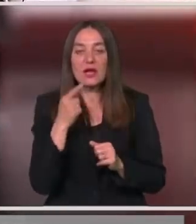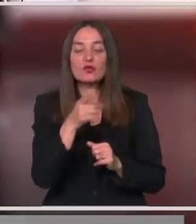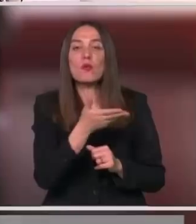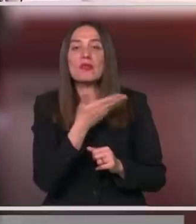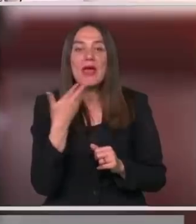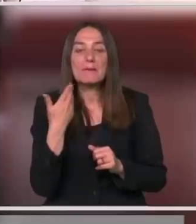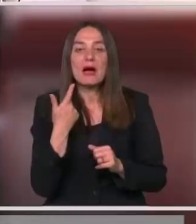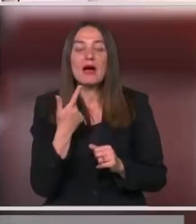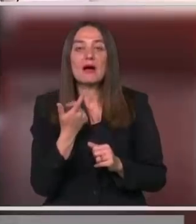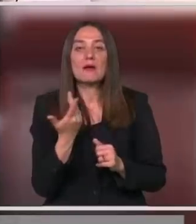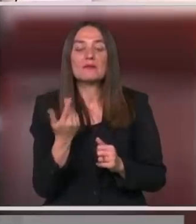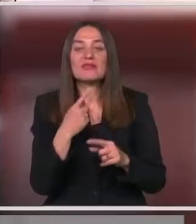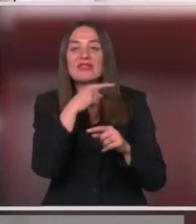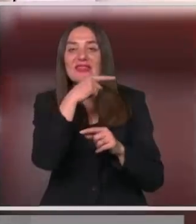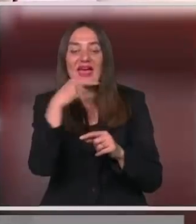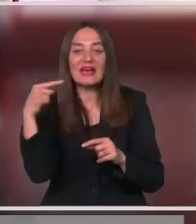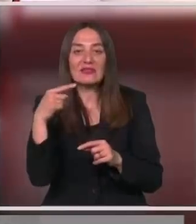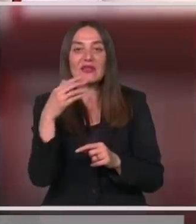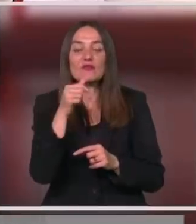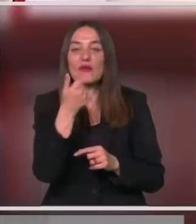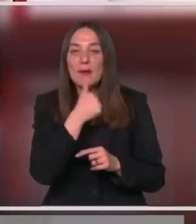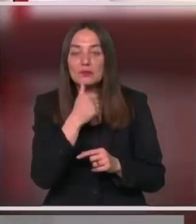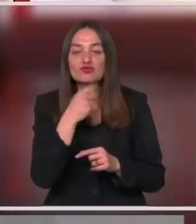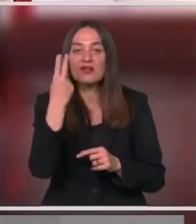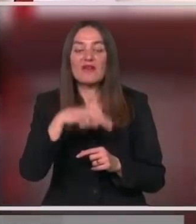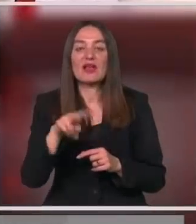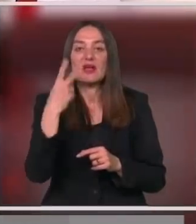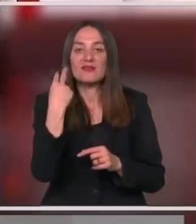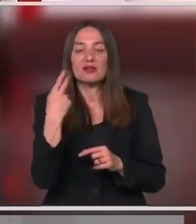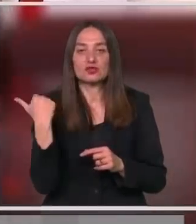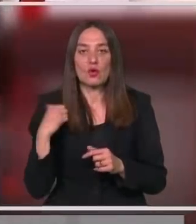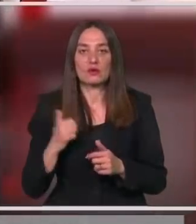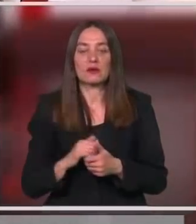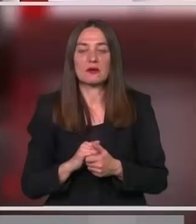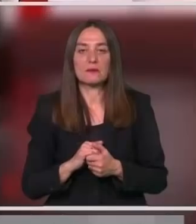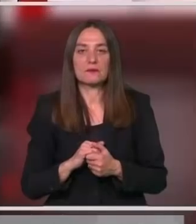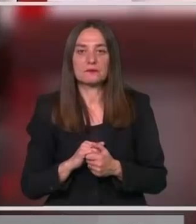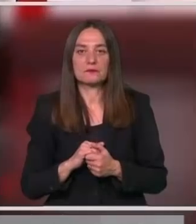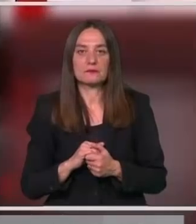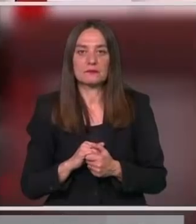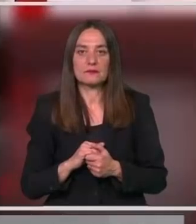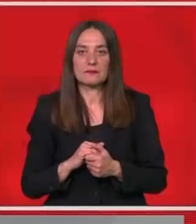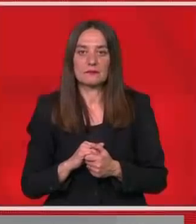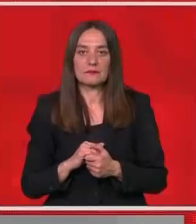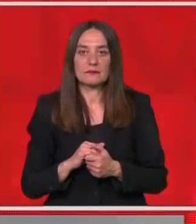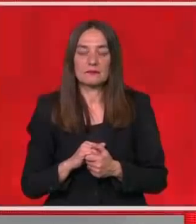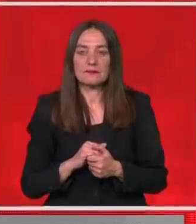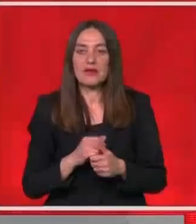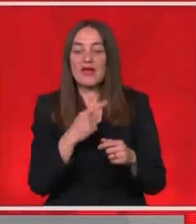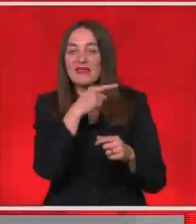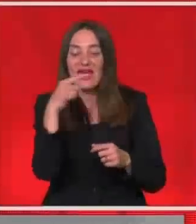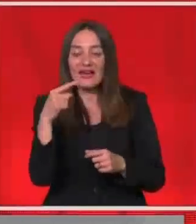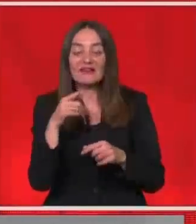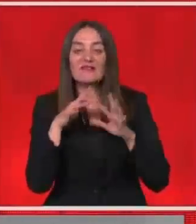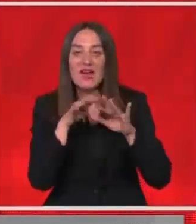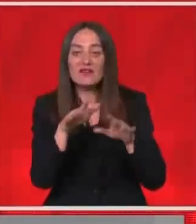nema efekta, negativnog efekta na budžet u 2020. godini. Negativni efekat